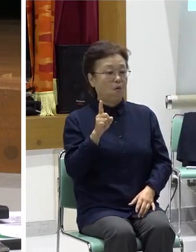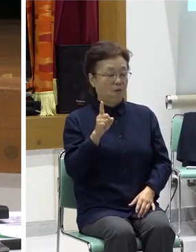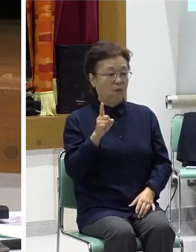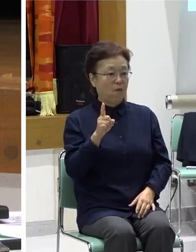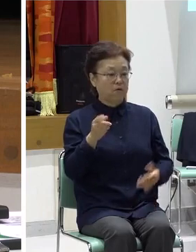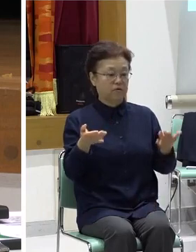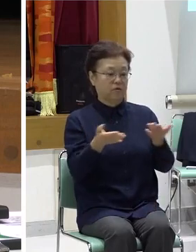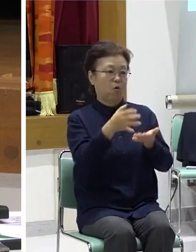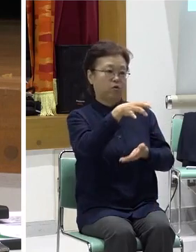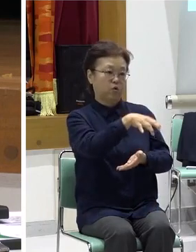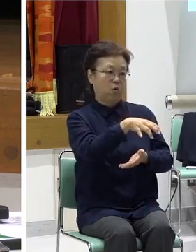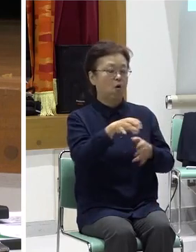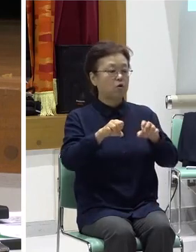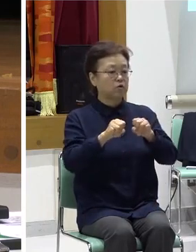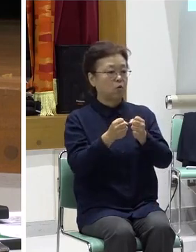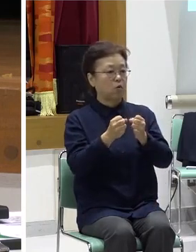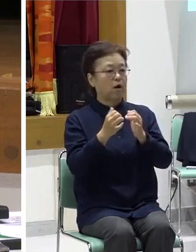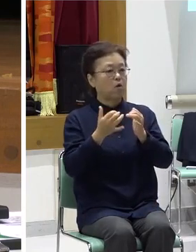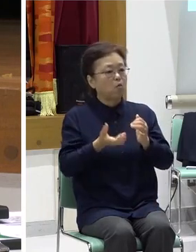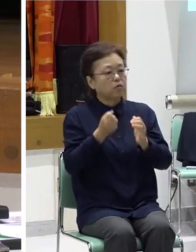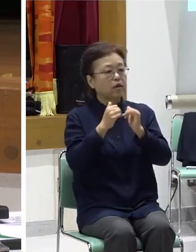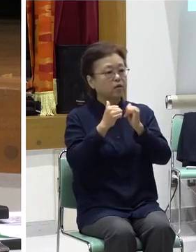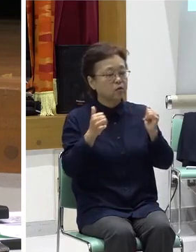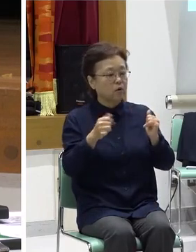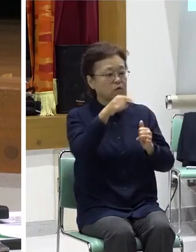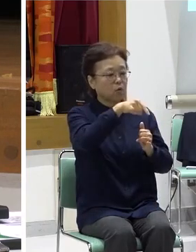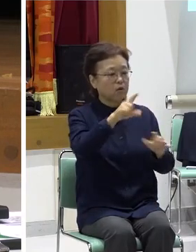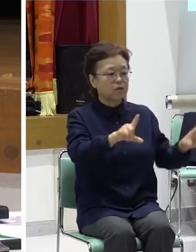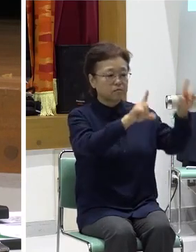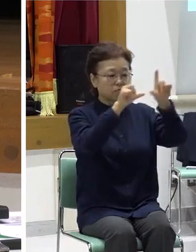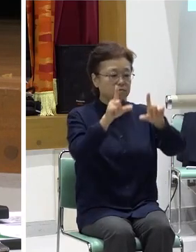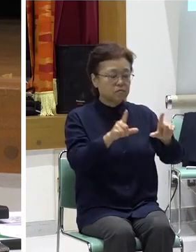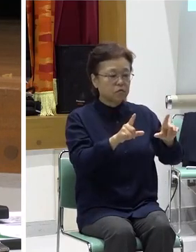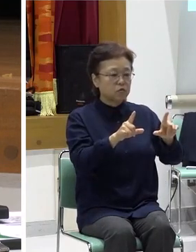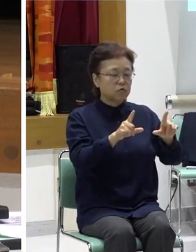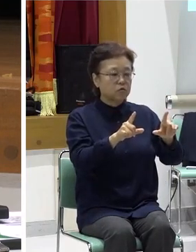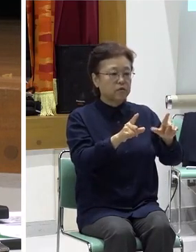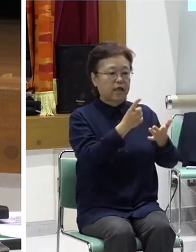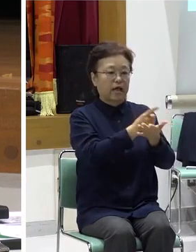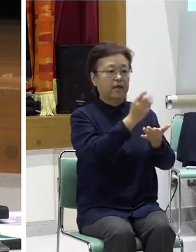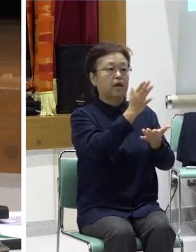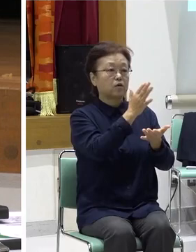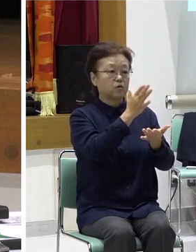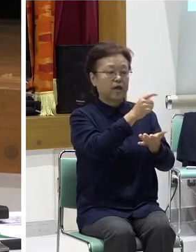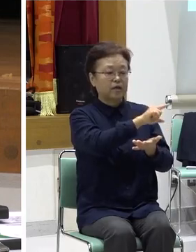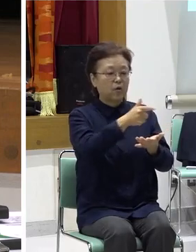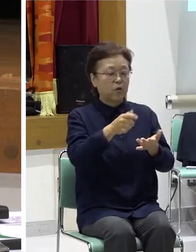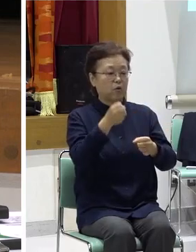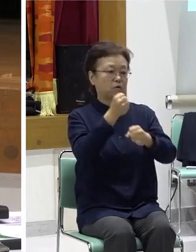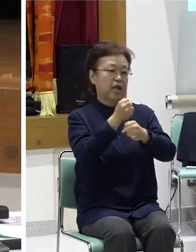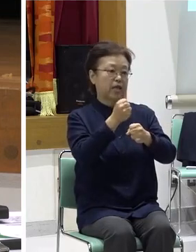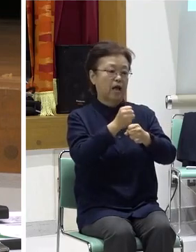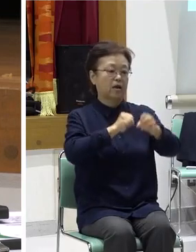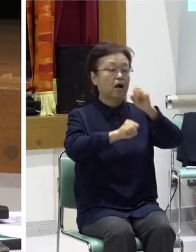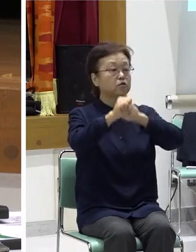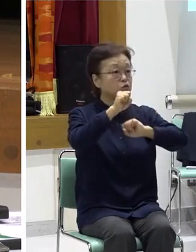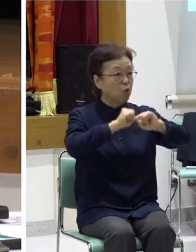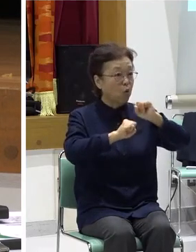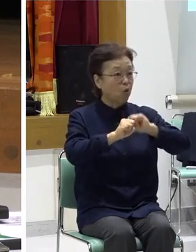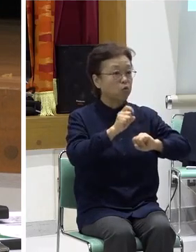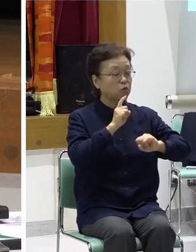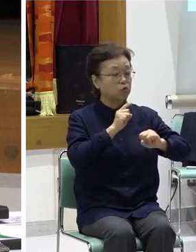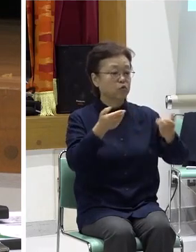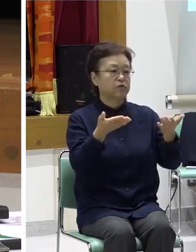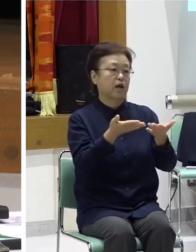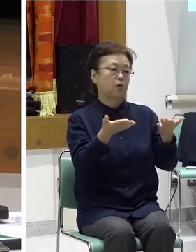がただ単に過ごすんじゃなくって、本当に、いろんな、ここでは生産活動という名前で作業を